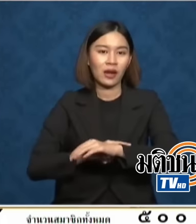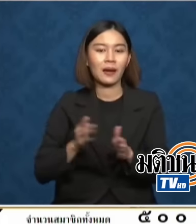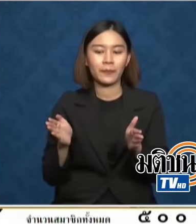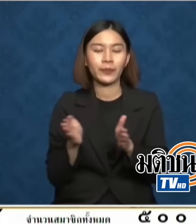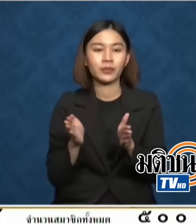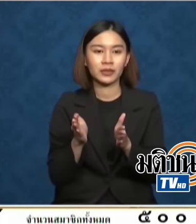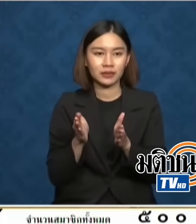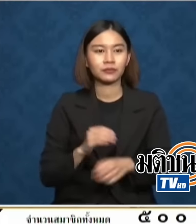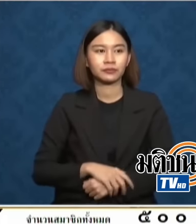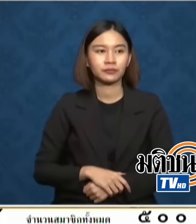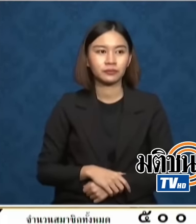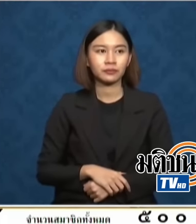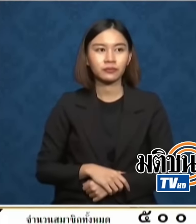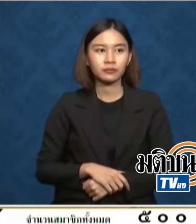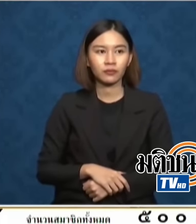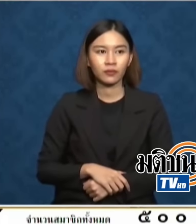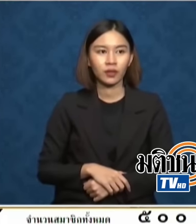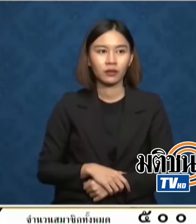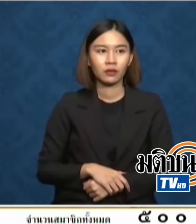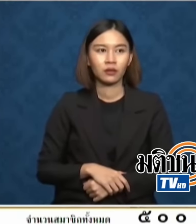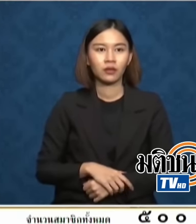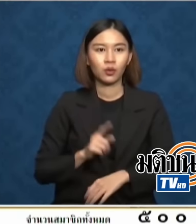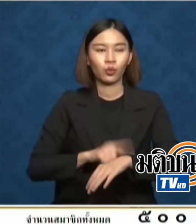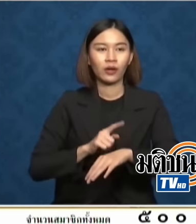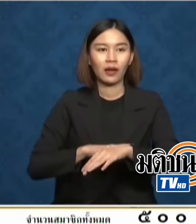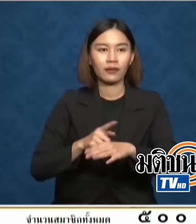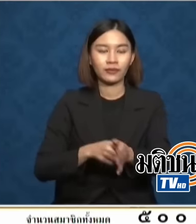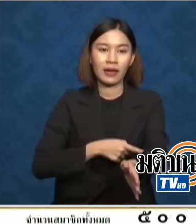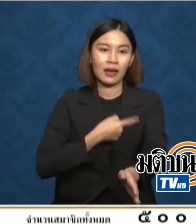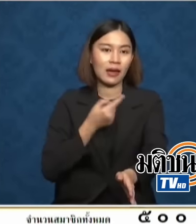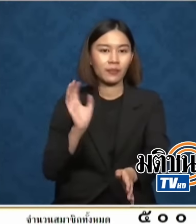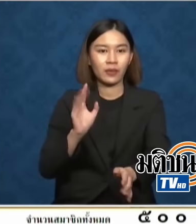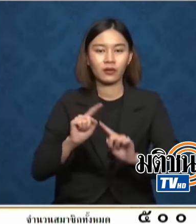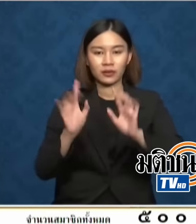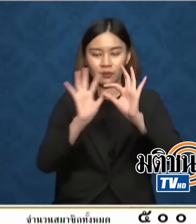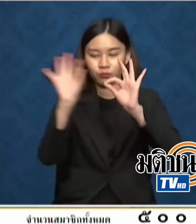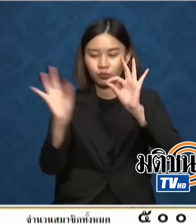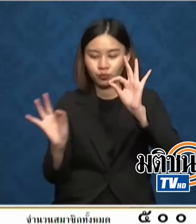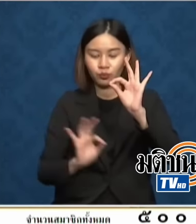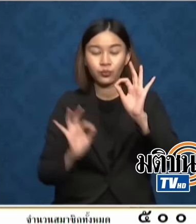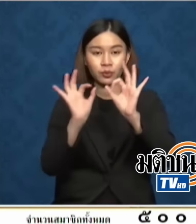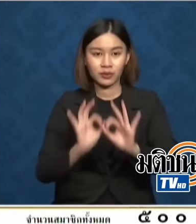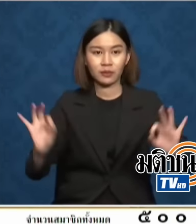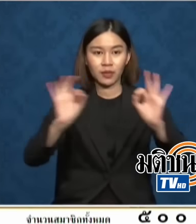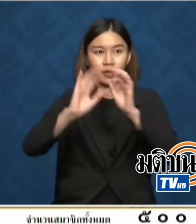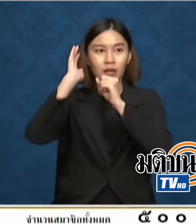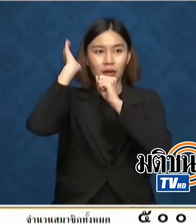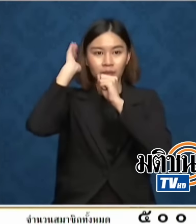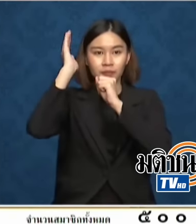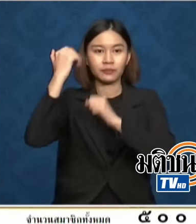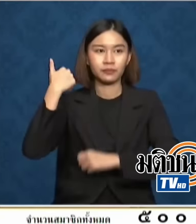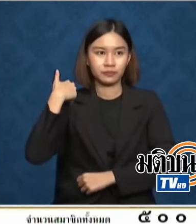ำกัดอยู่ดีไม่ต้องการใช้เวลานานเกินไปแต่ว่ามีเนื้อหาสาระที่จะต้องอภิปรายพอสม